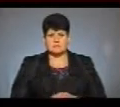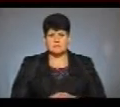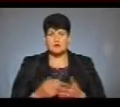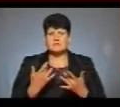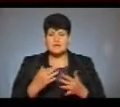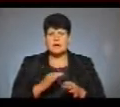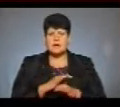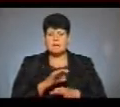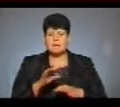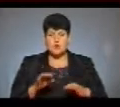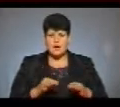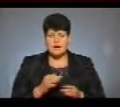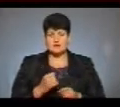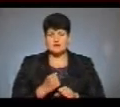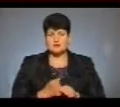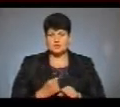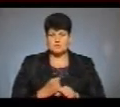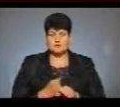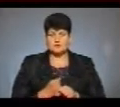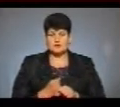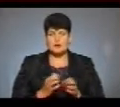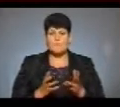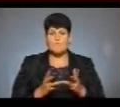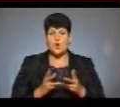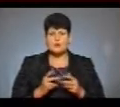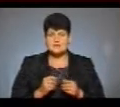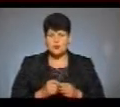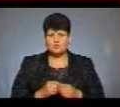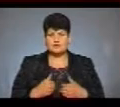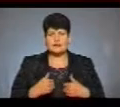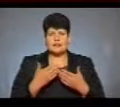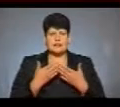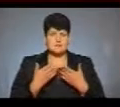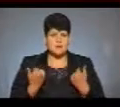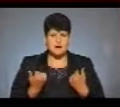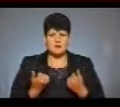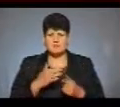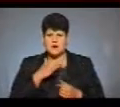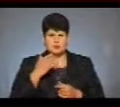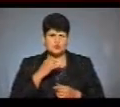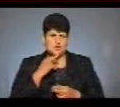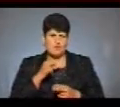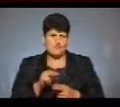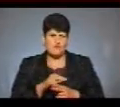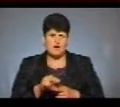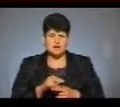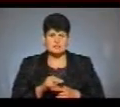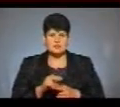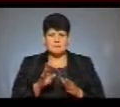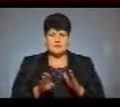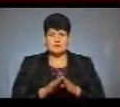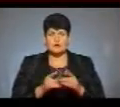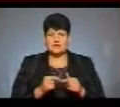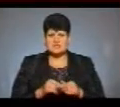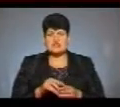не досконалий і не зроблені всі розрахунки, і немає, це дуже багато зауважень. Підрядна організація відмовилася